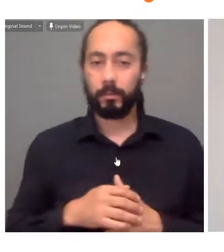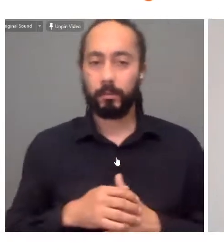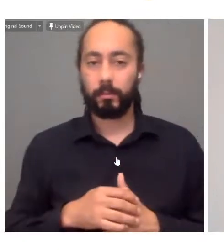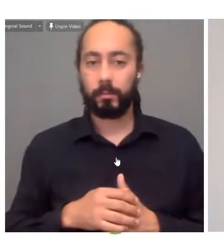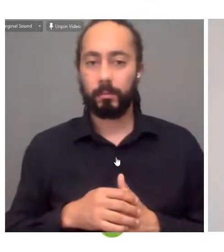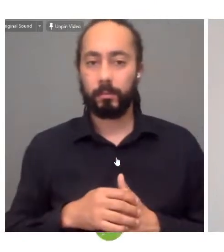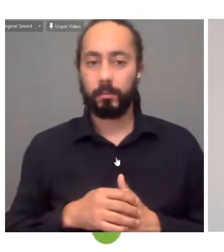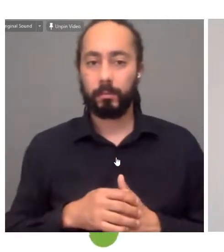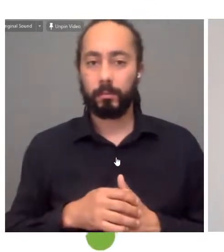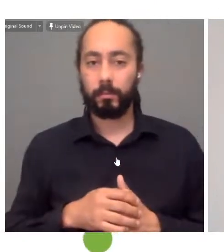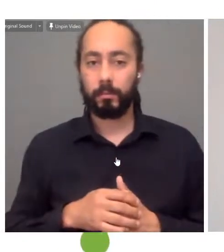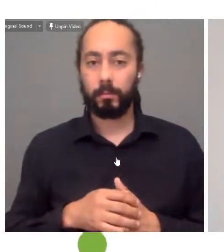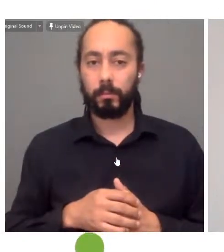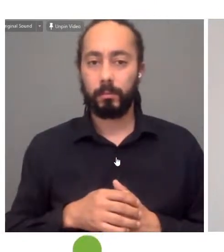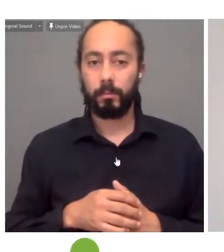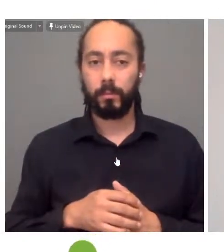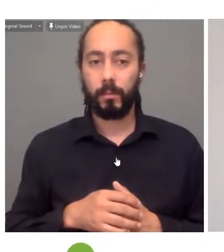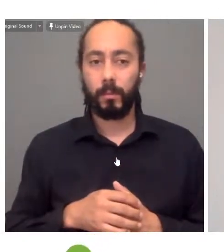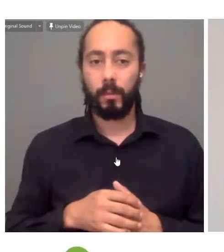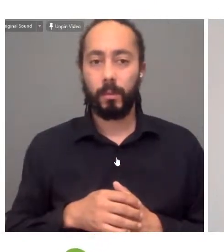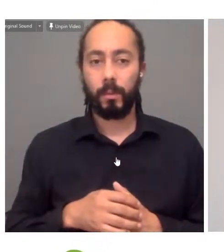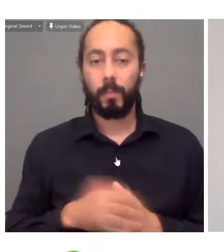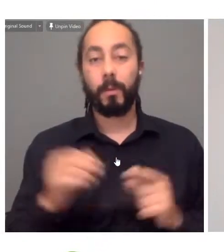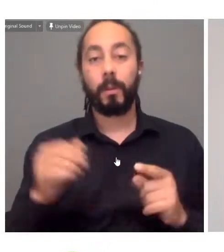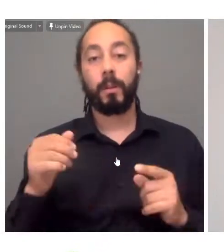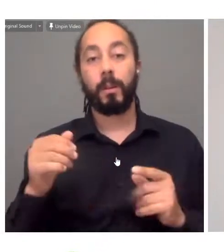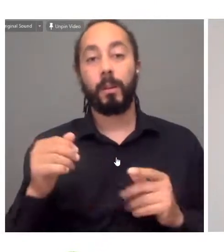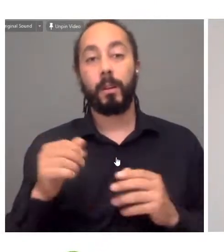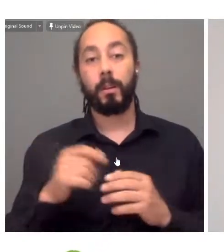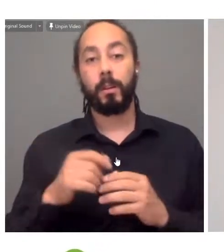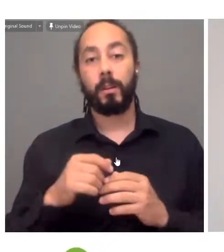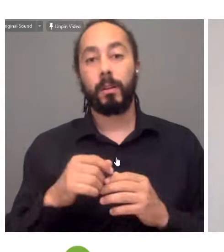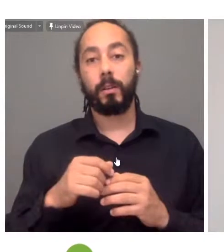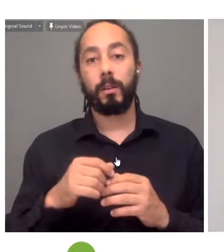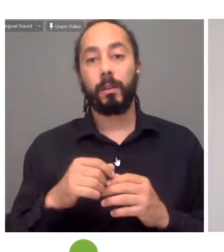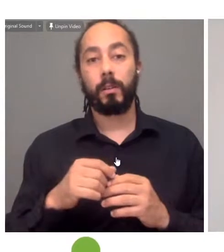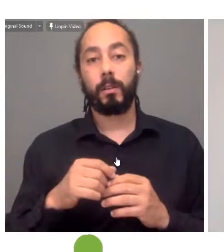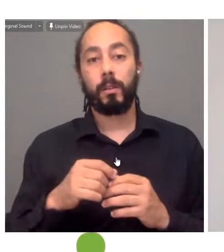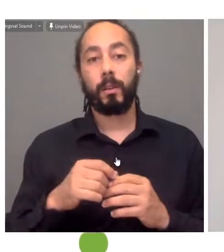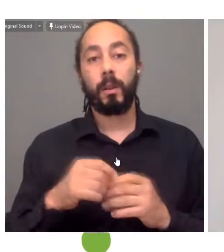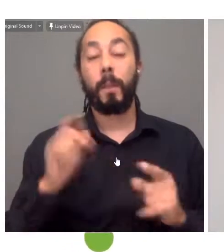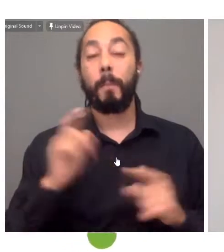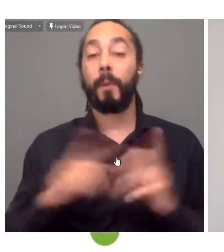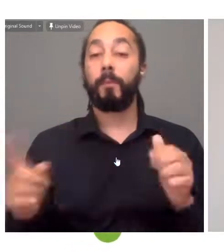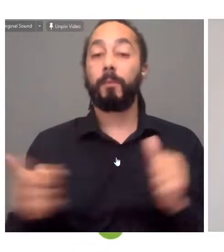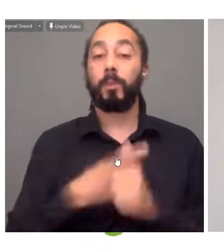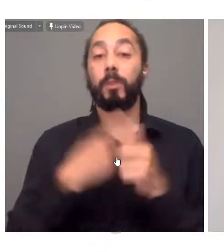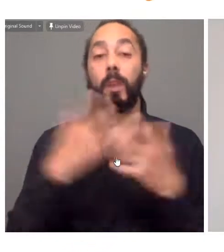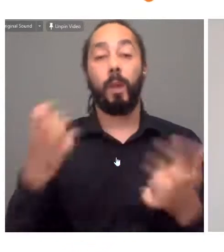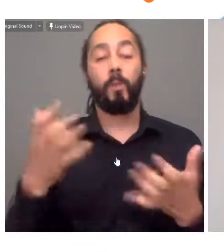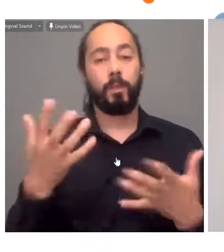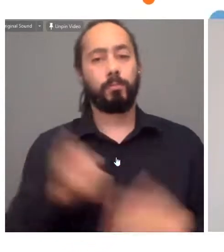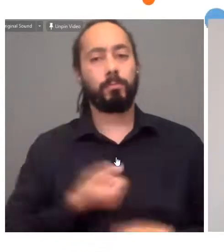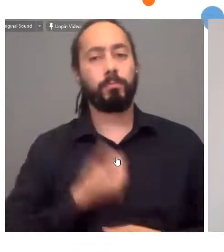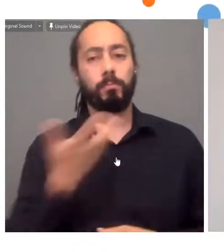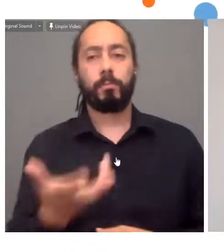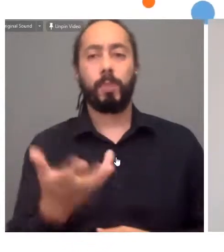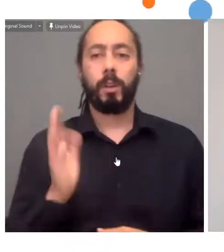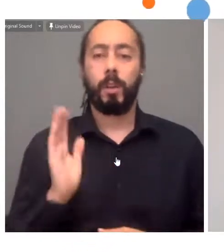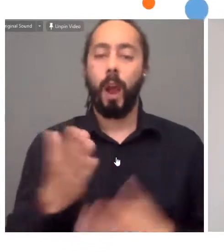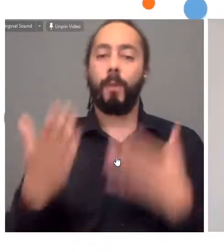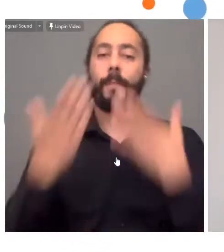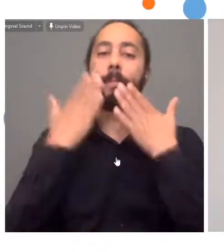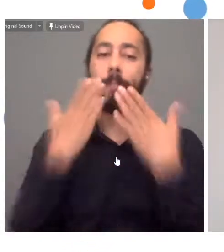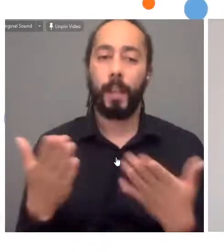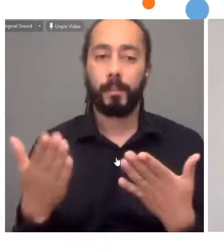pour les mêmes raisons, il y a une grande anxiété au sujet de la suite. Je ne suis que le porte-parole